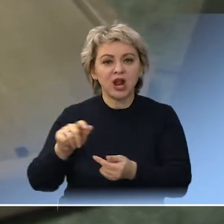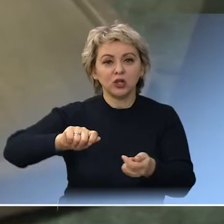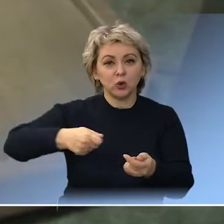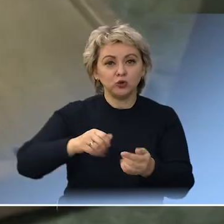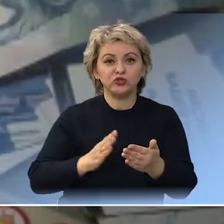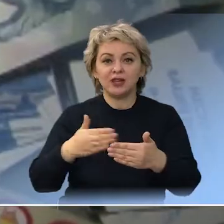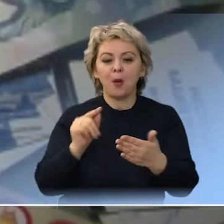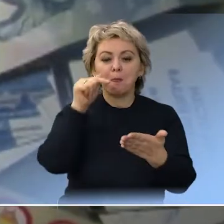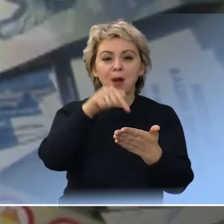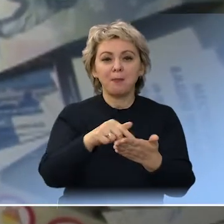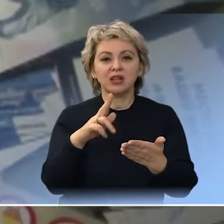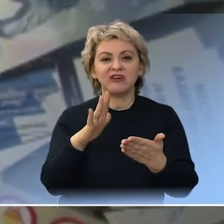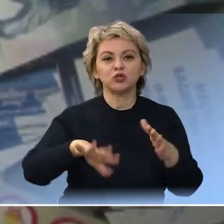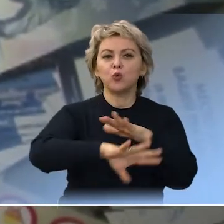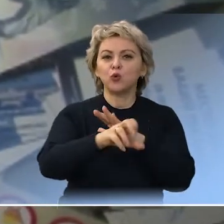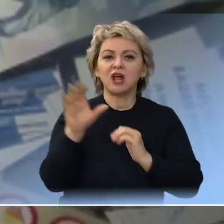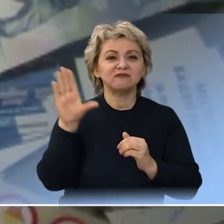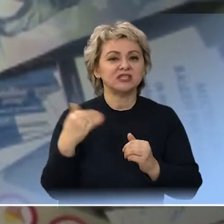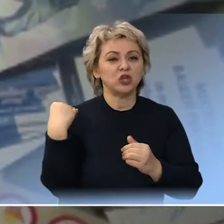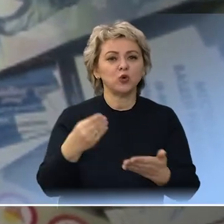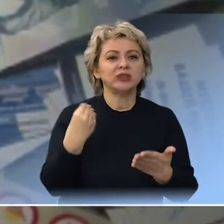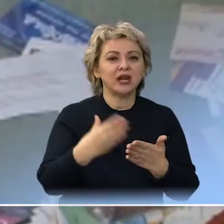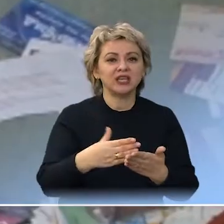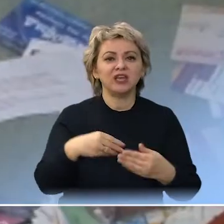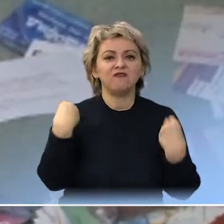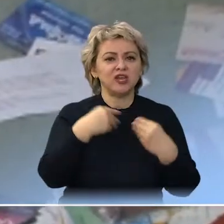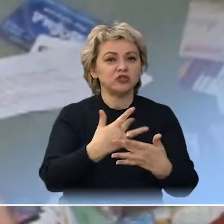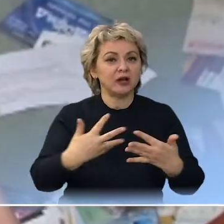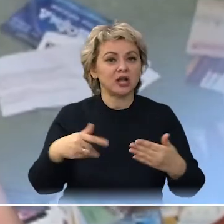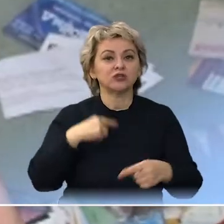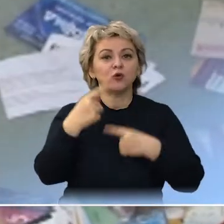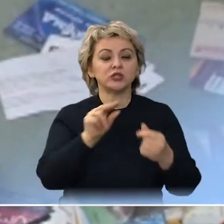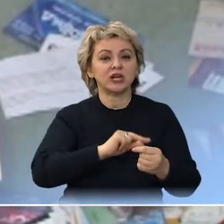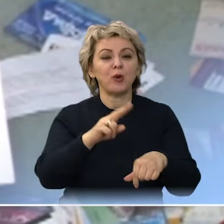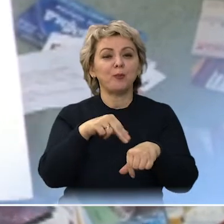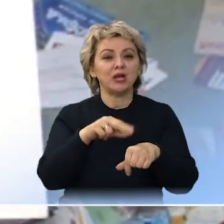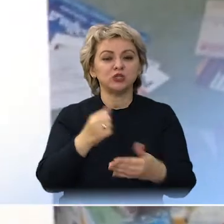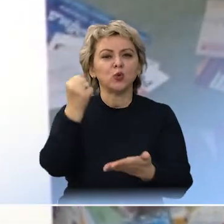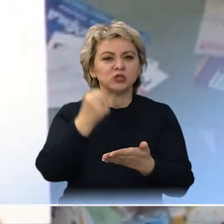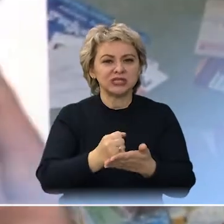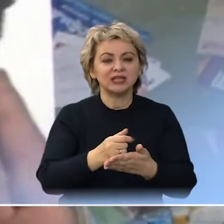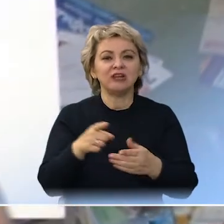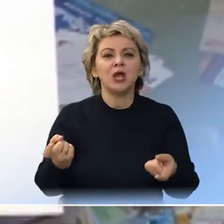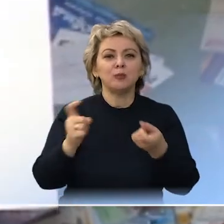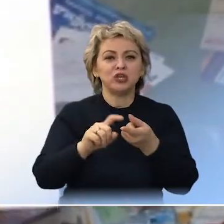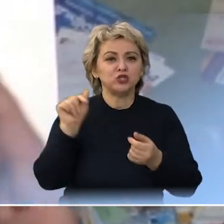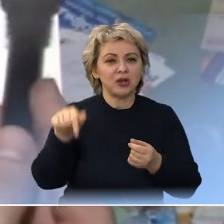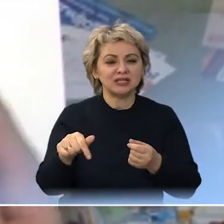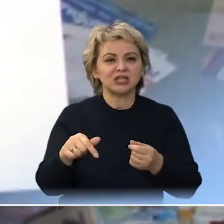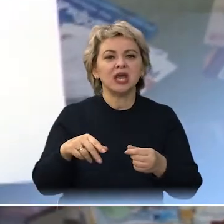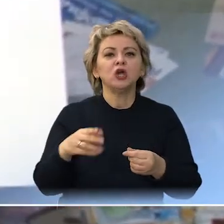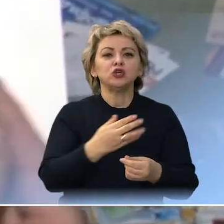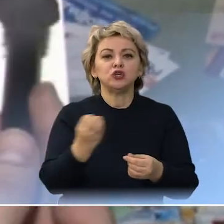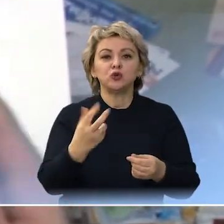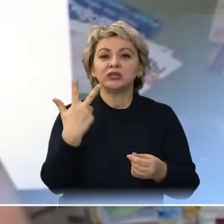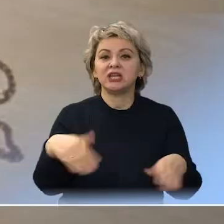входной двери проник в квартиру и украл все ее драгоценности. В ходе работы сотрудники полиции установили причастность задержанного еще